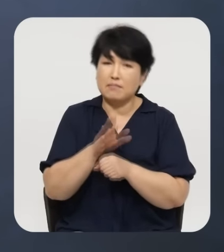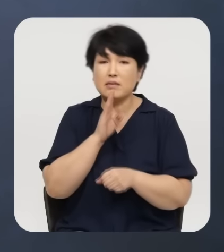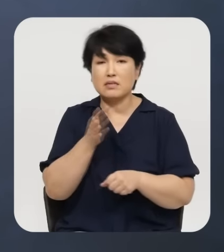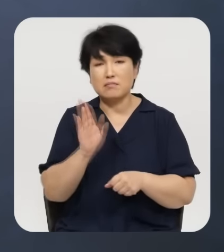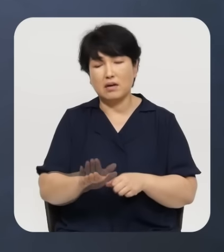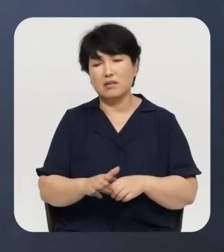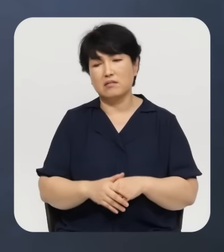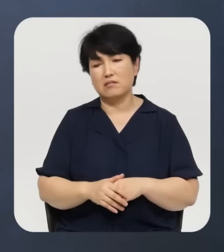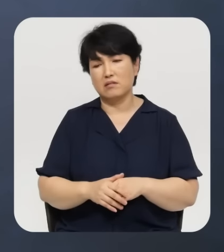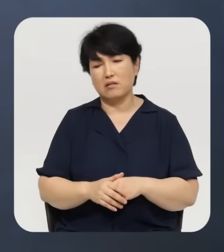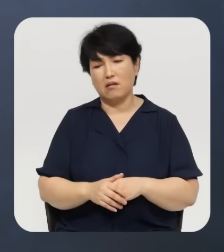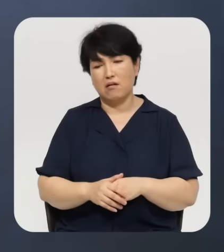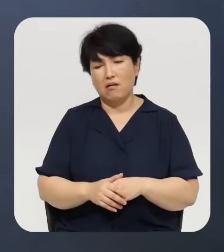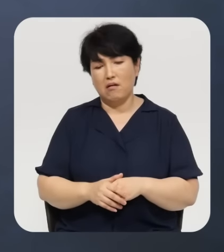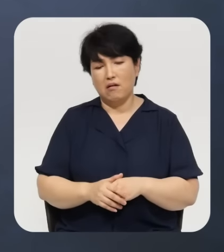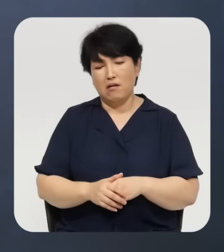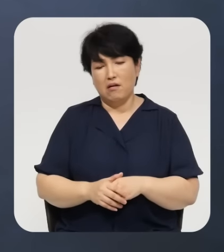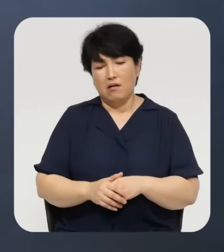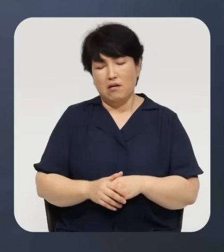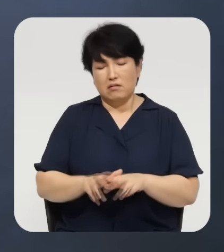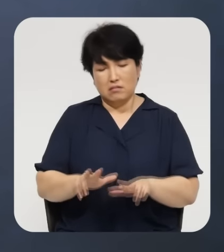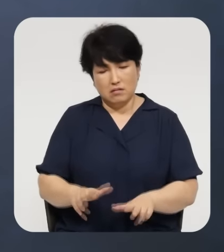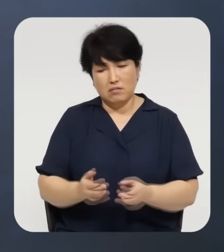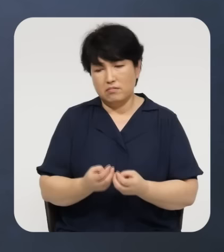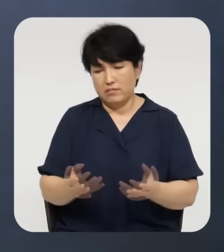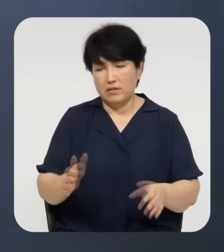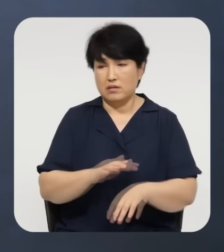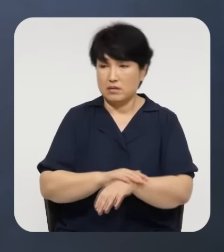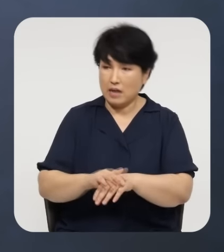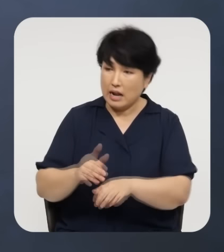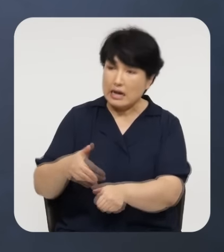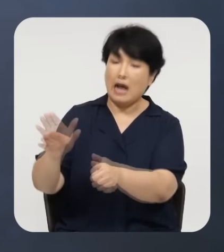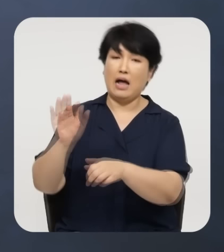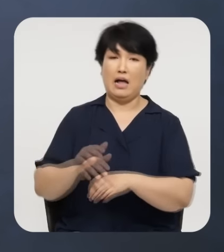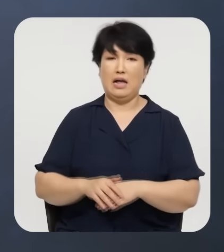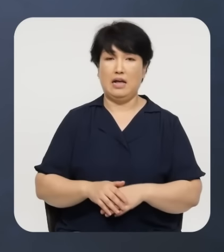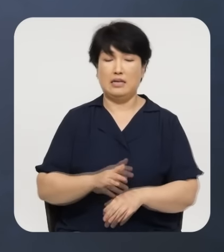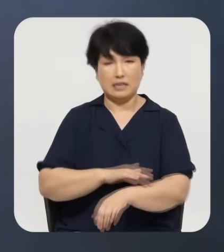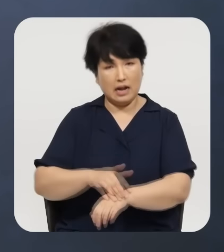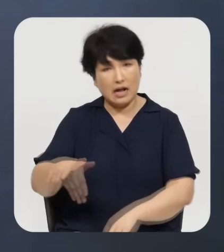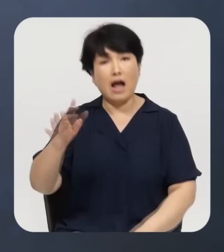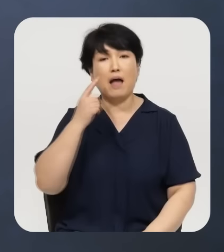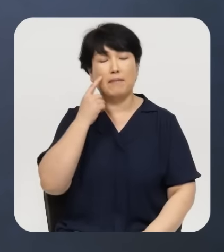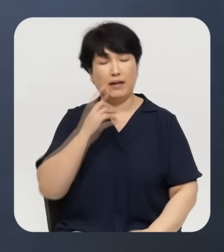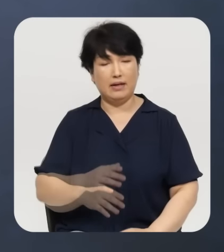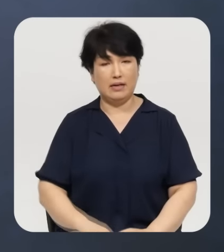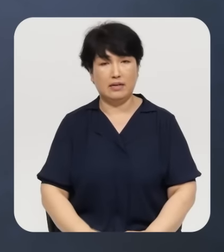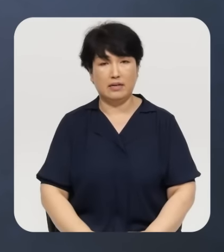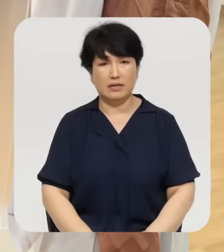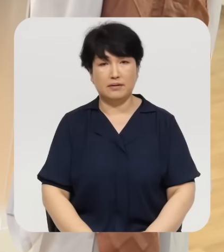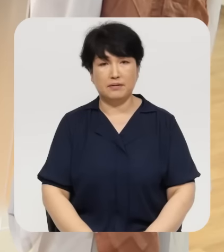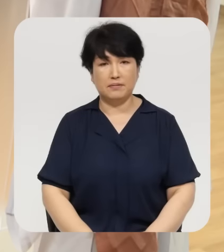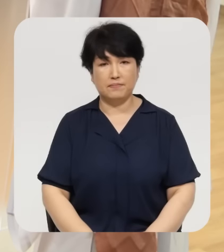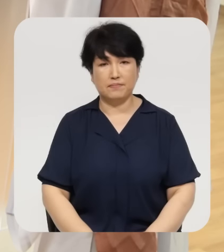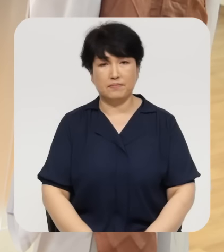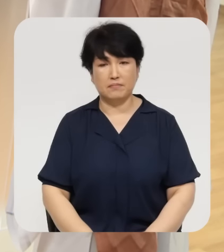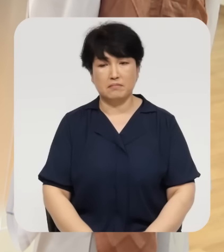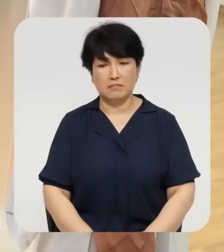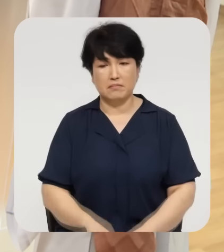애착이 있지만은 그래도 미용지 이렇게 된 거 어떡하노? 잘 가라 이렇게. 잘 가 한번 해봐요.